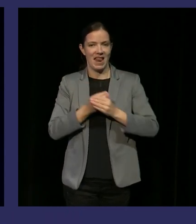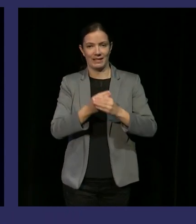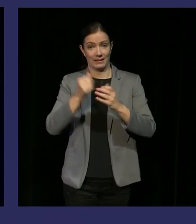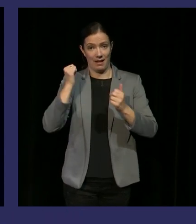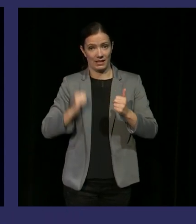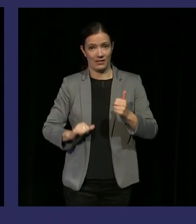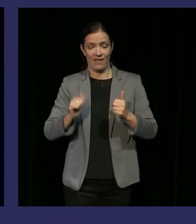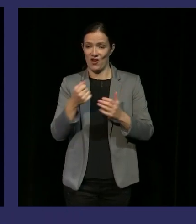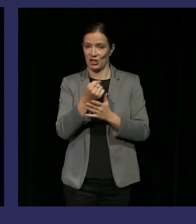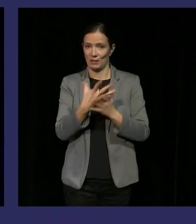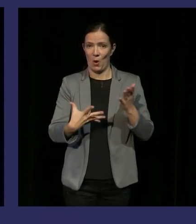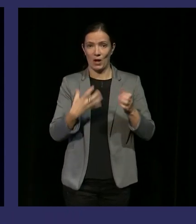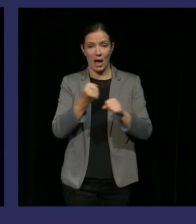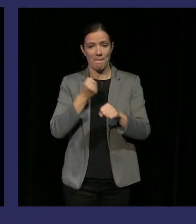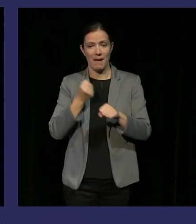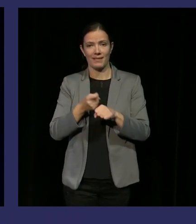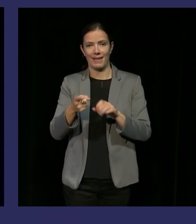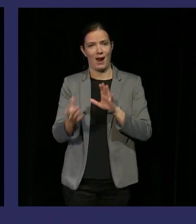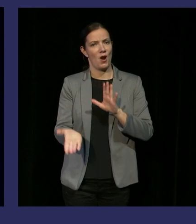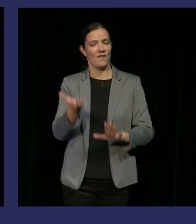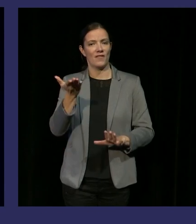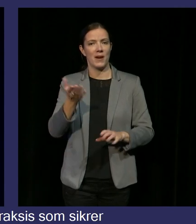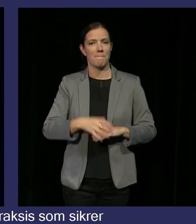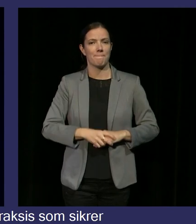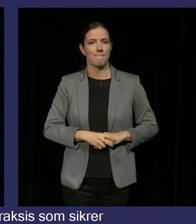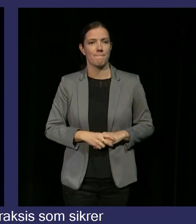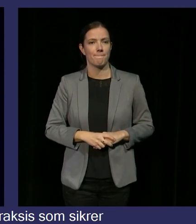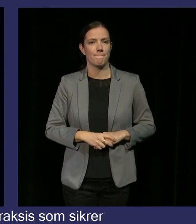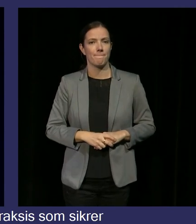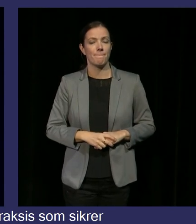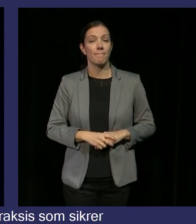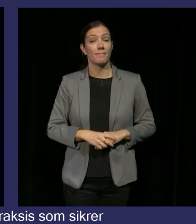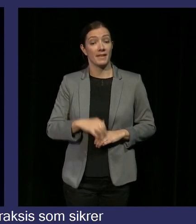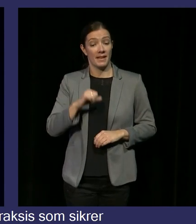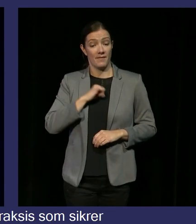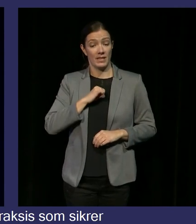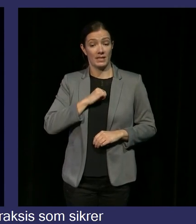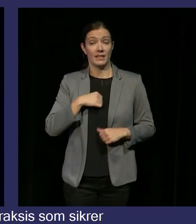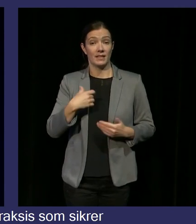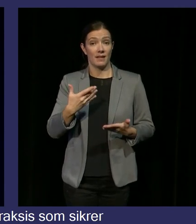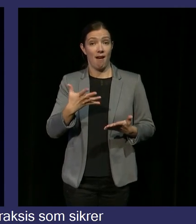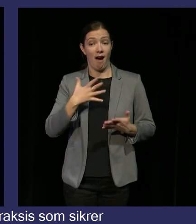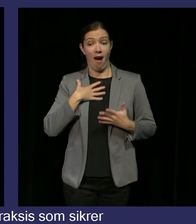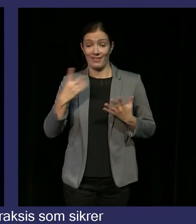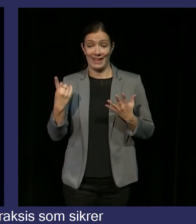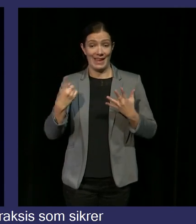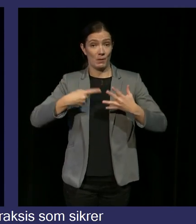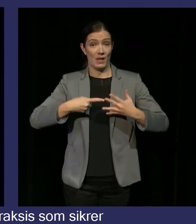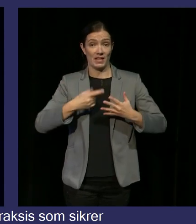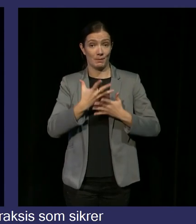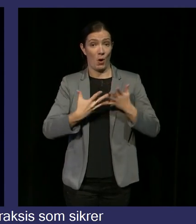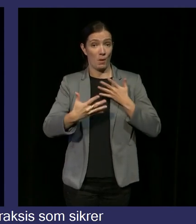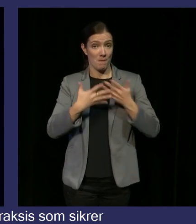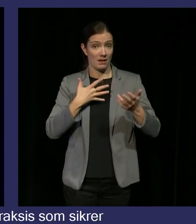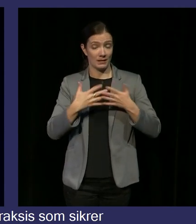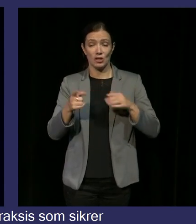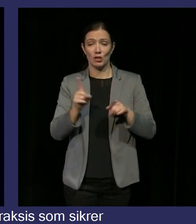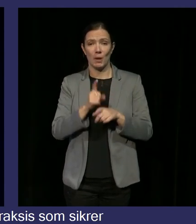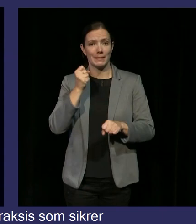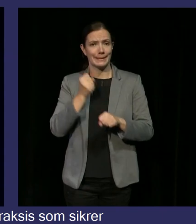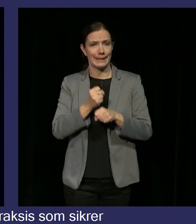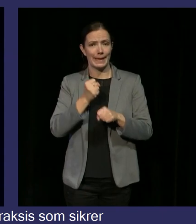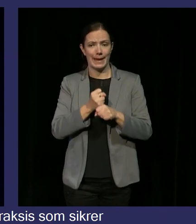ansvaret for språkarbeid som er løftet fram. For at vi skal ha en inkluderende språkpraksis som